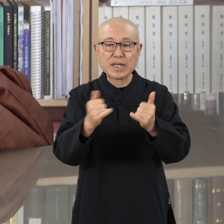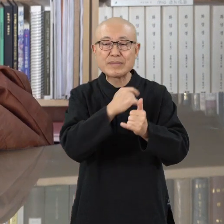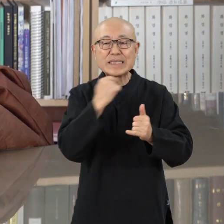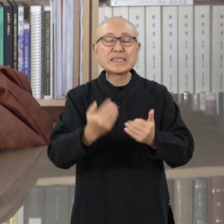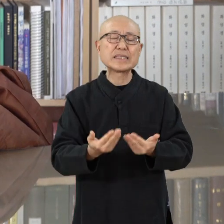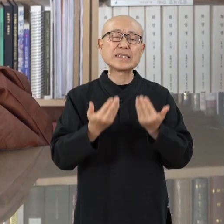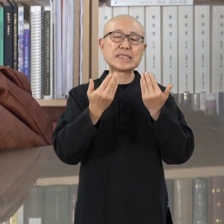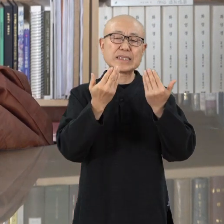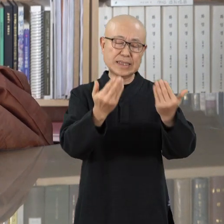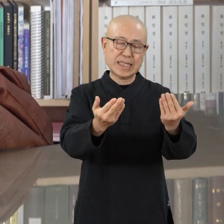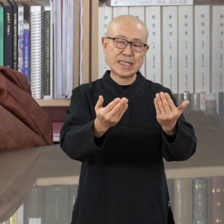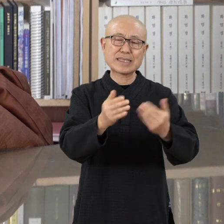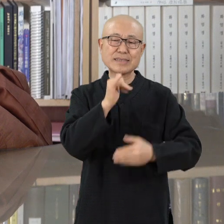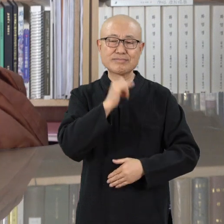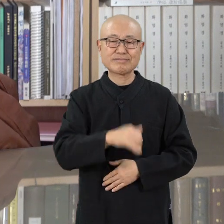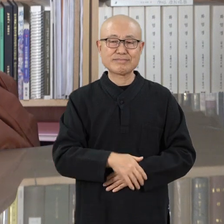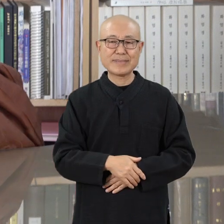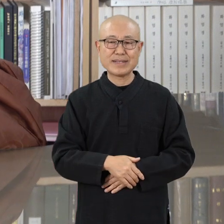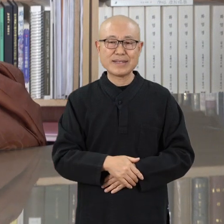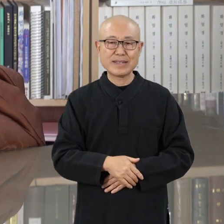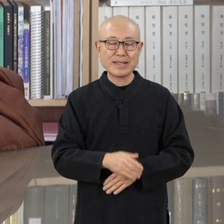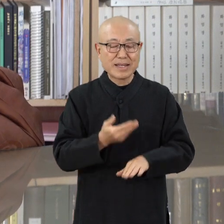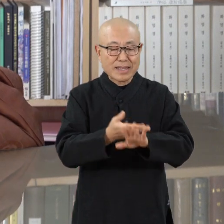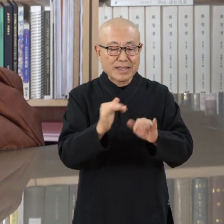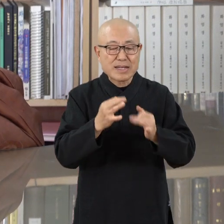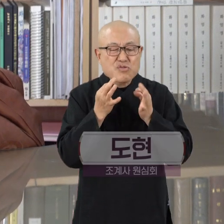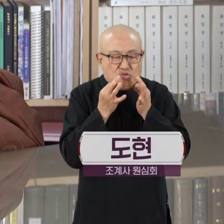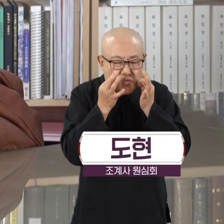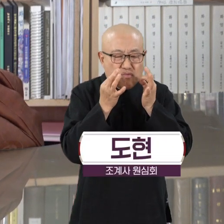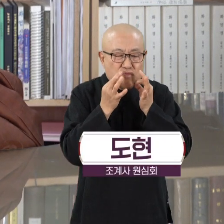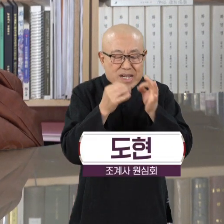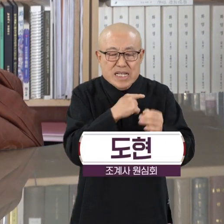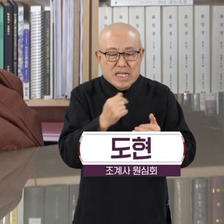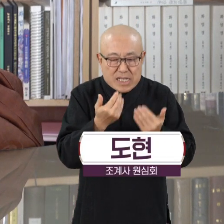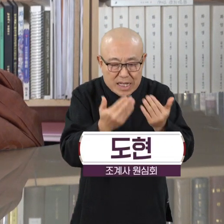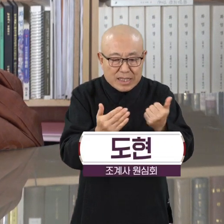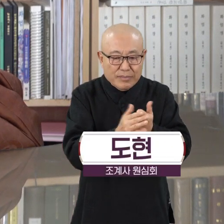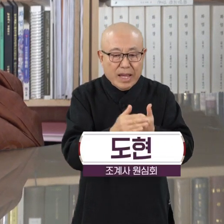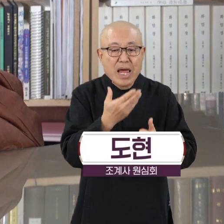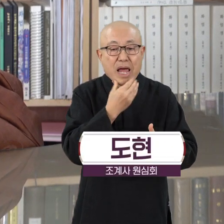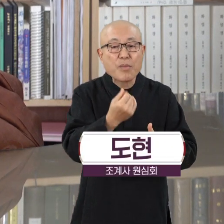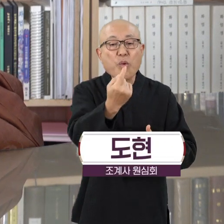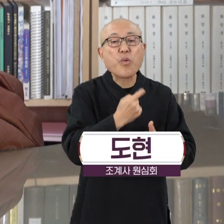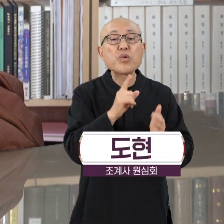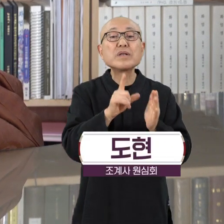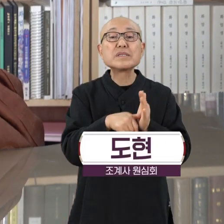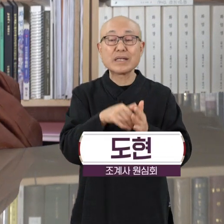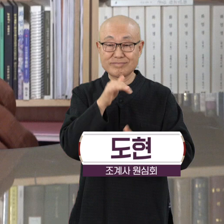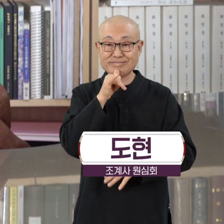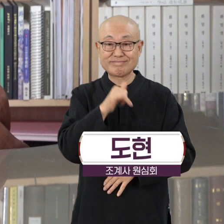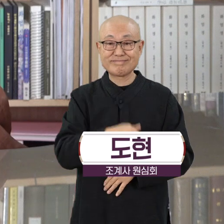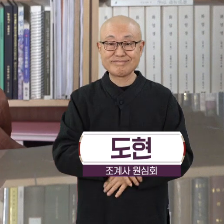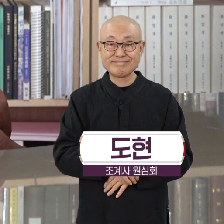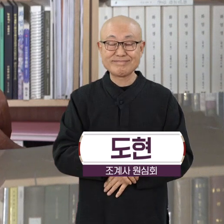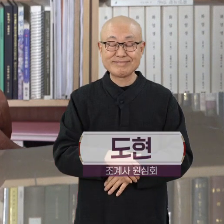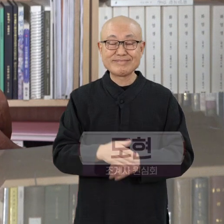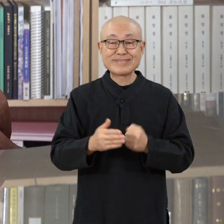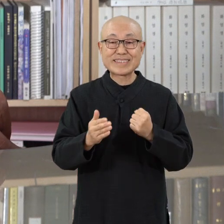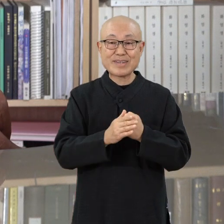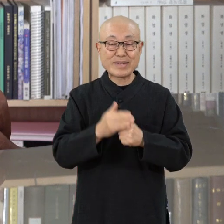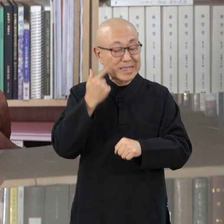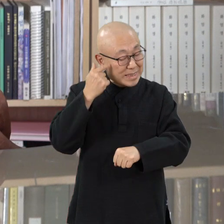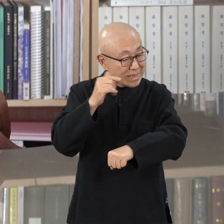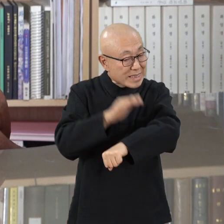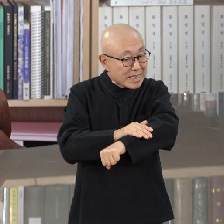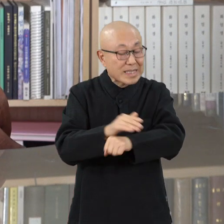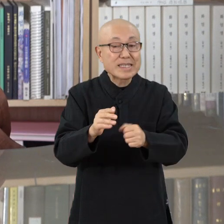희생, 상대방의 노력에 의해서 많이 나의 행복이 올 때가 있습니다. 그래서 그렇기 때문에